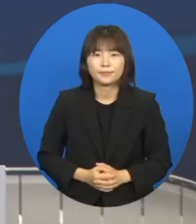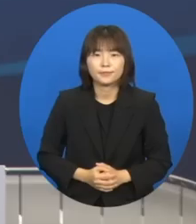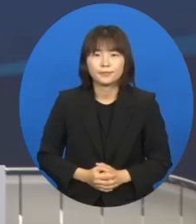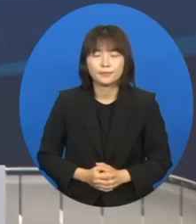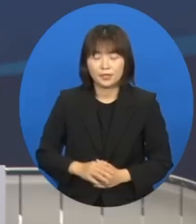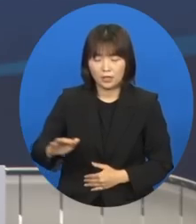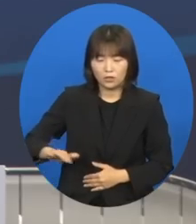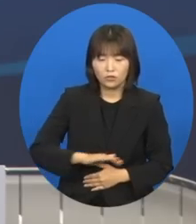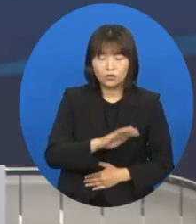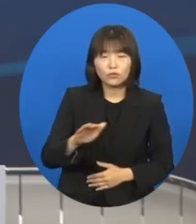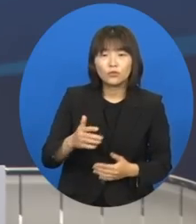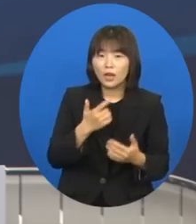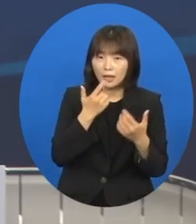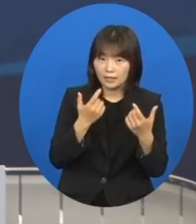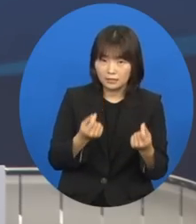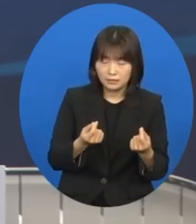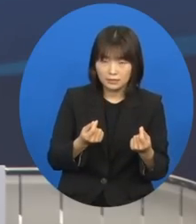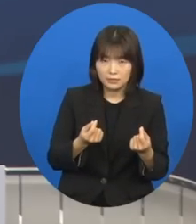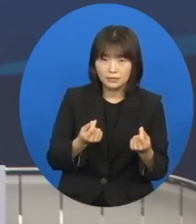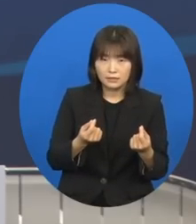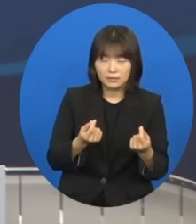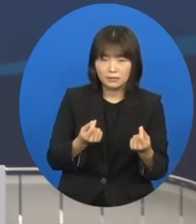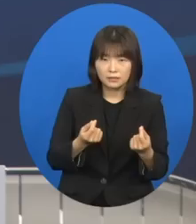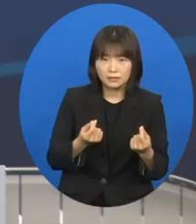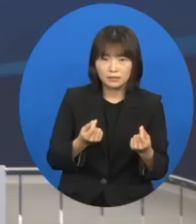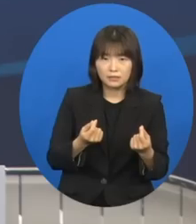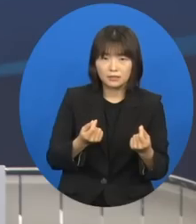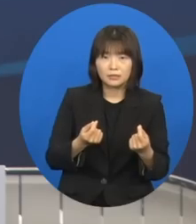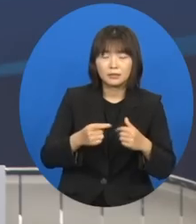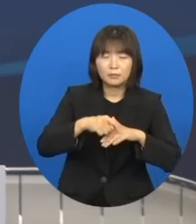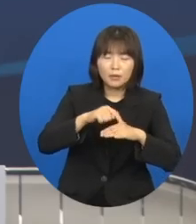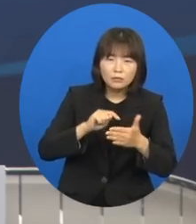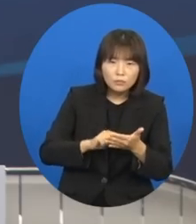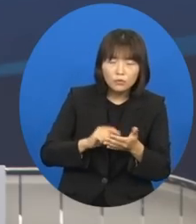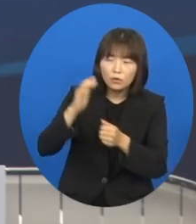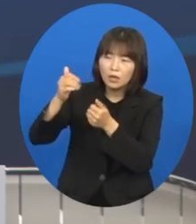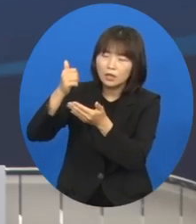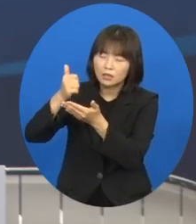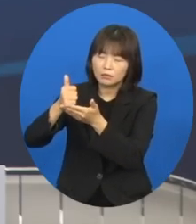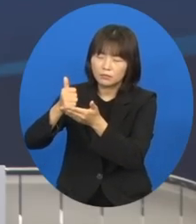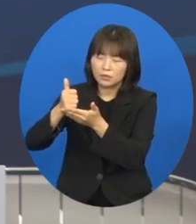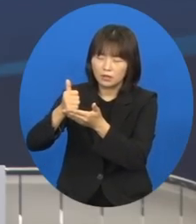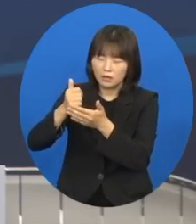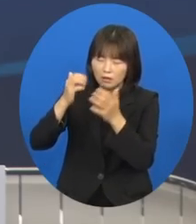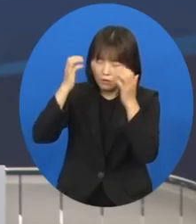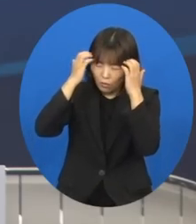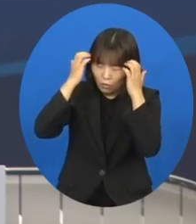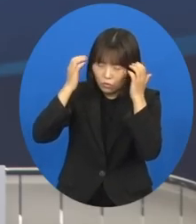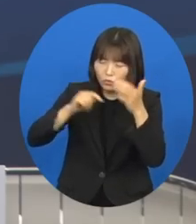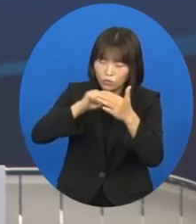우리와 같은 성정으로 하나님께 끊임없이 고통 가운데 울부짖었던